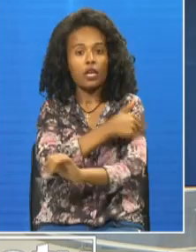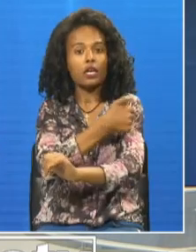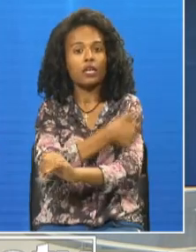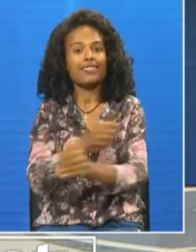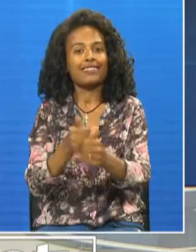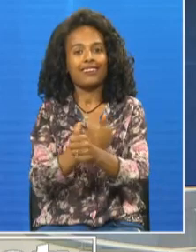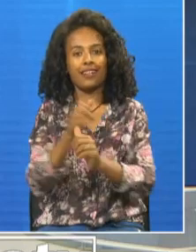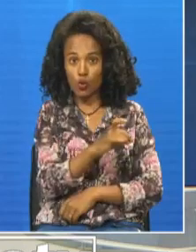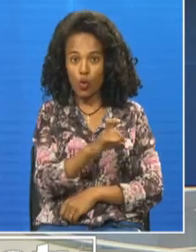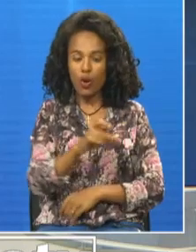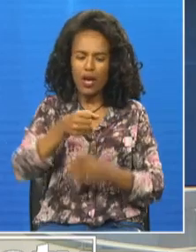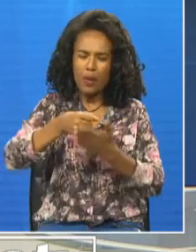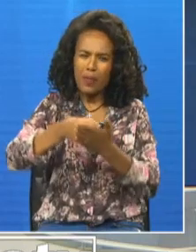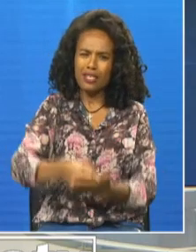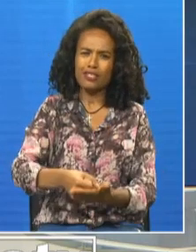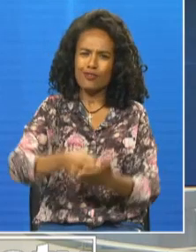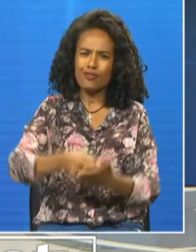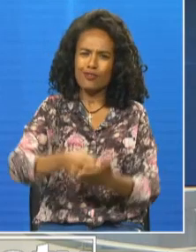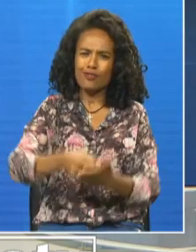እንዲሆን የተደረገው ጉዳይ ምንድነው?